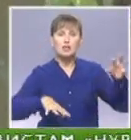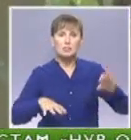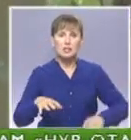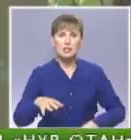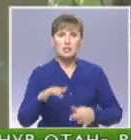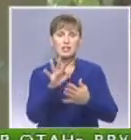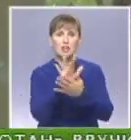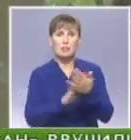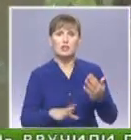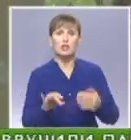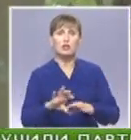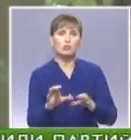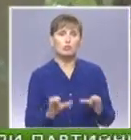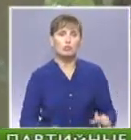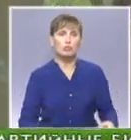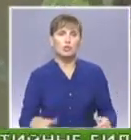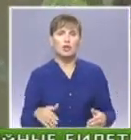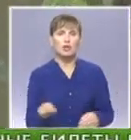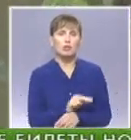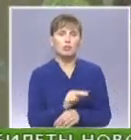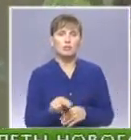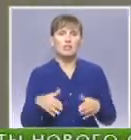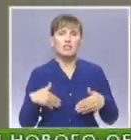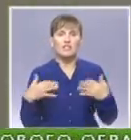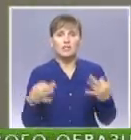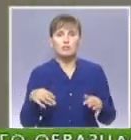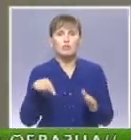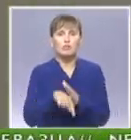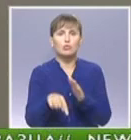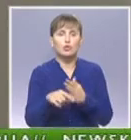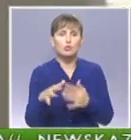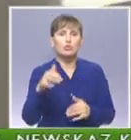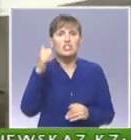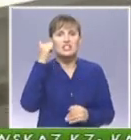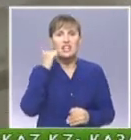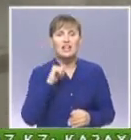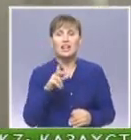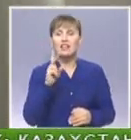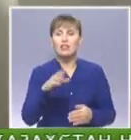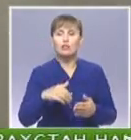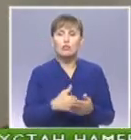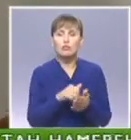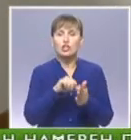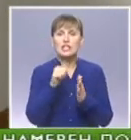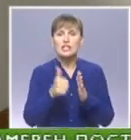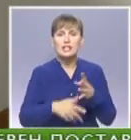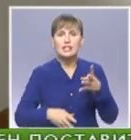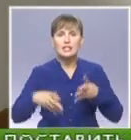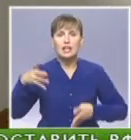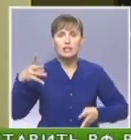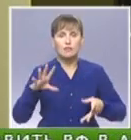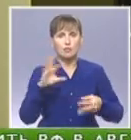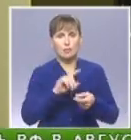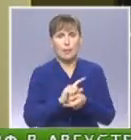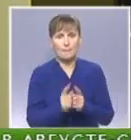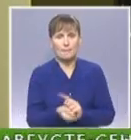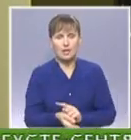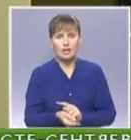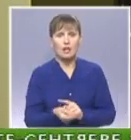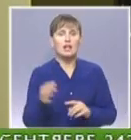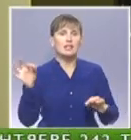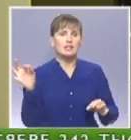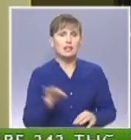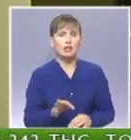бессмысленно было ремонтировать. Настолько прохудились внутренние коммуникации. На квартиры в новых 16-этажках все это они поменяли, не